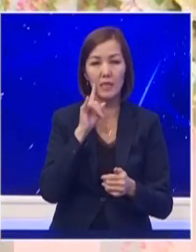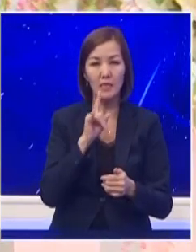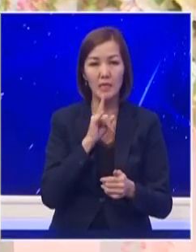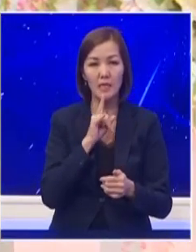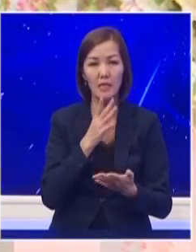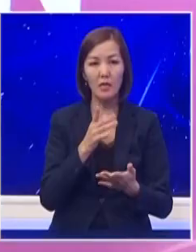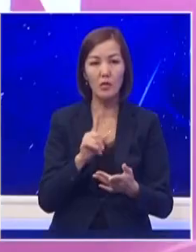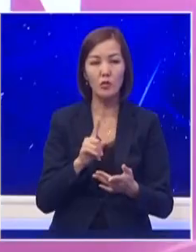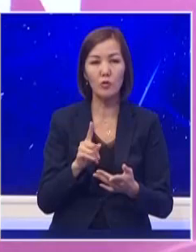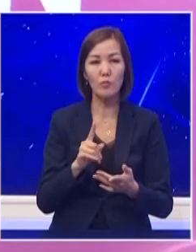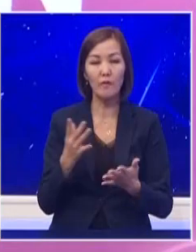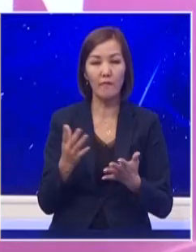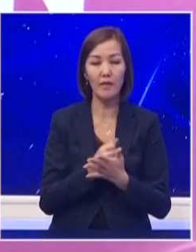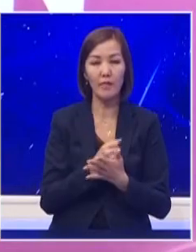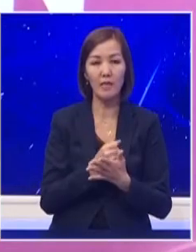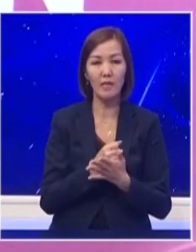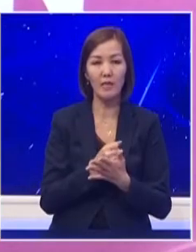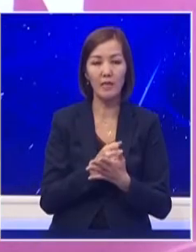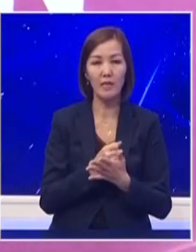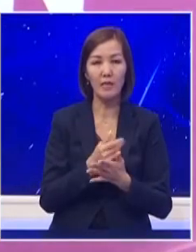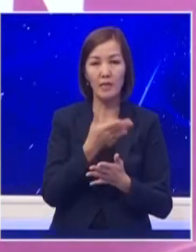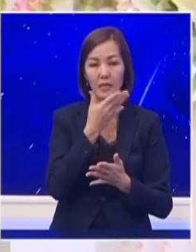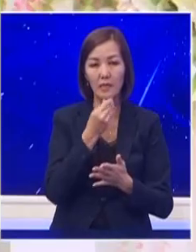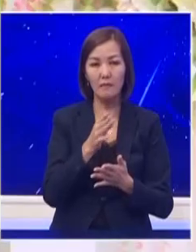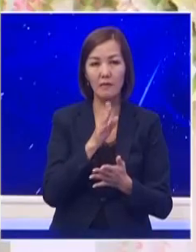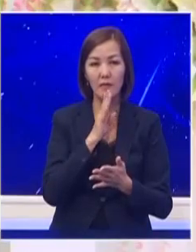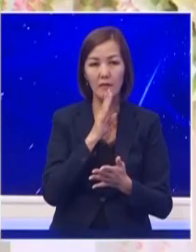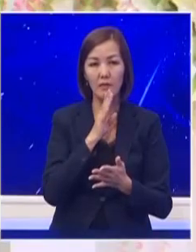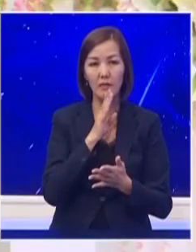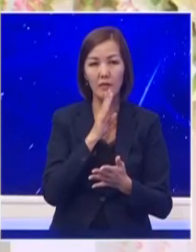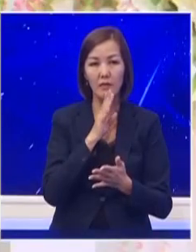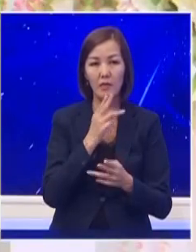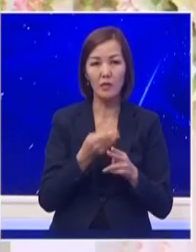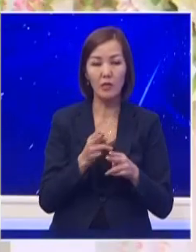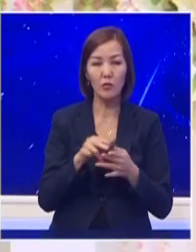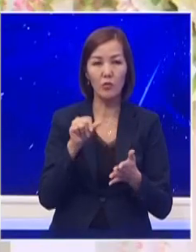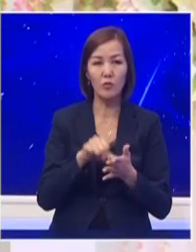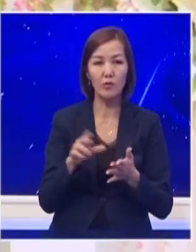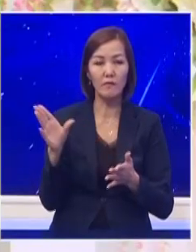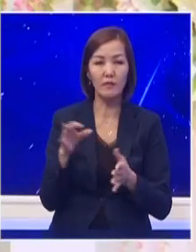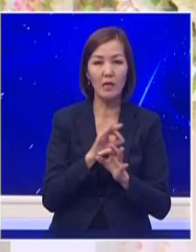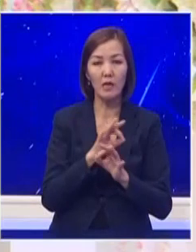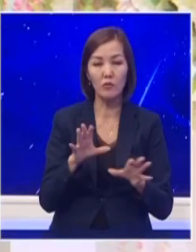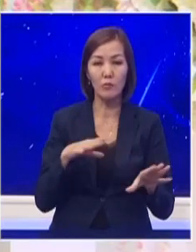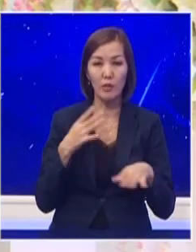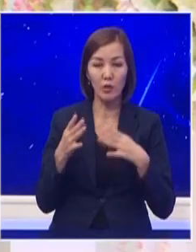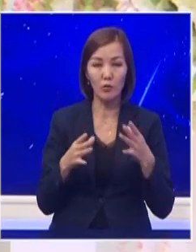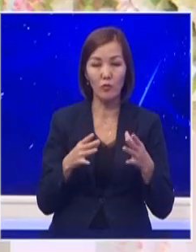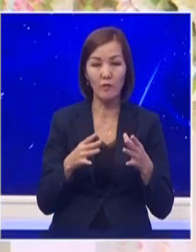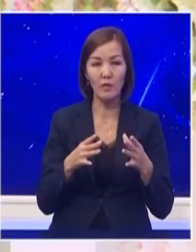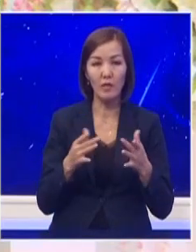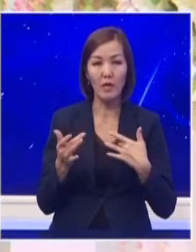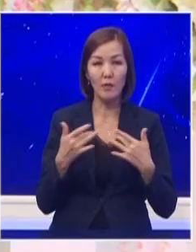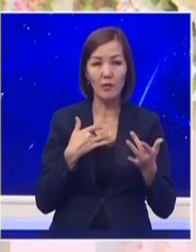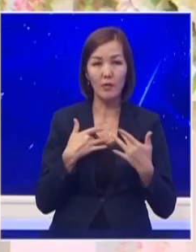чтобы выиграли наши самые красивые девушки девочки которые участвовали они были очень хорошо подготовлены нам